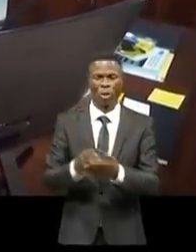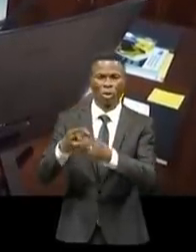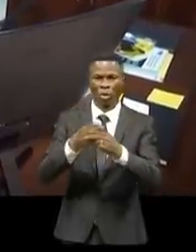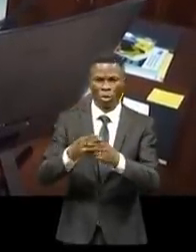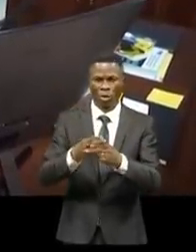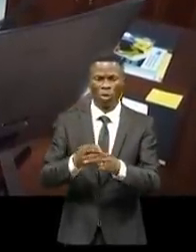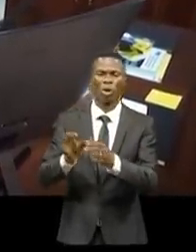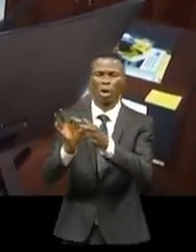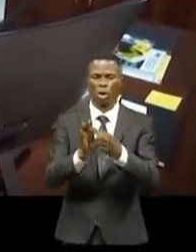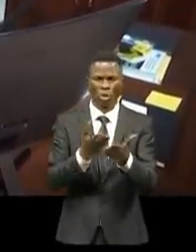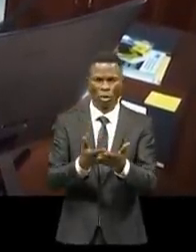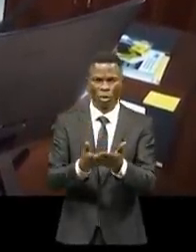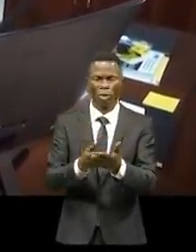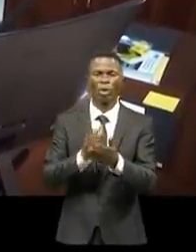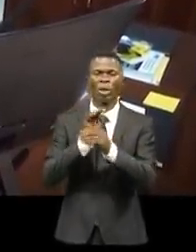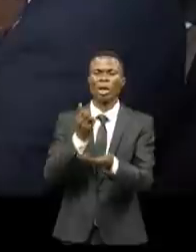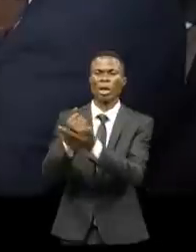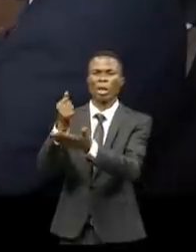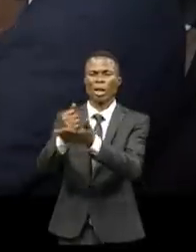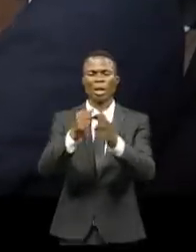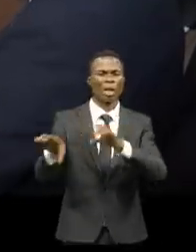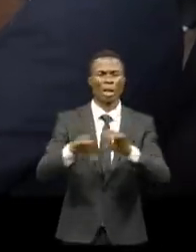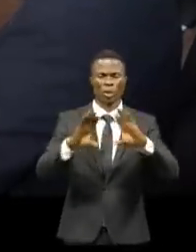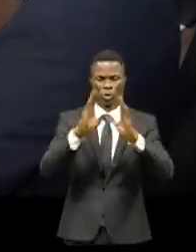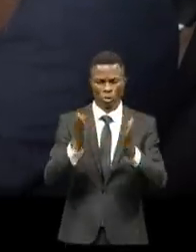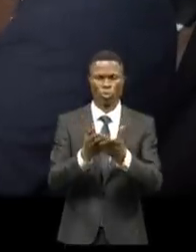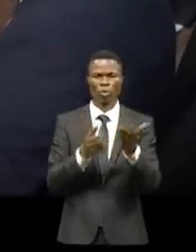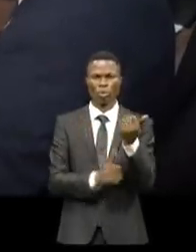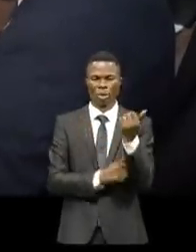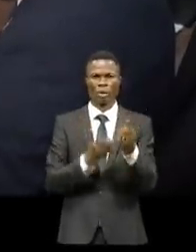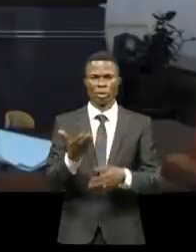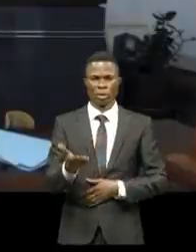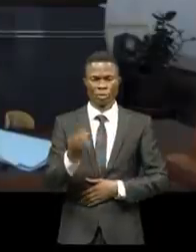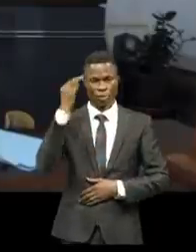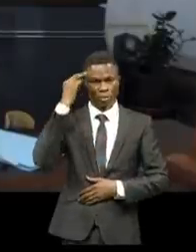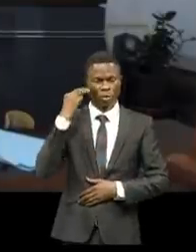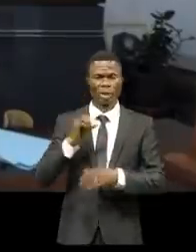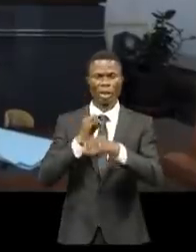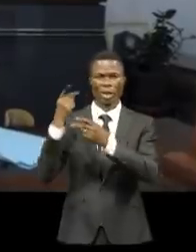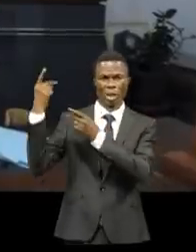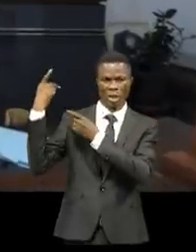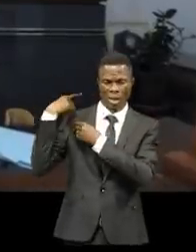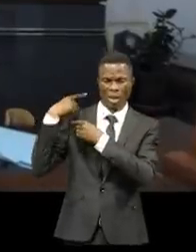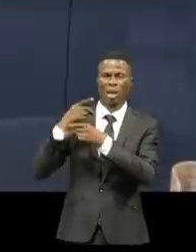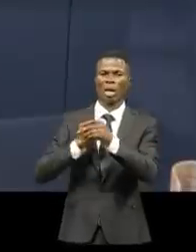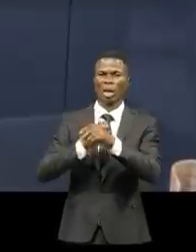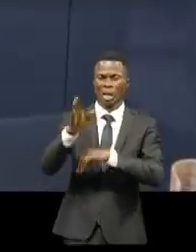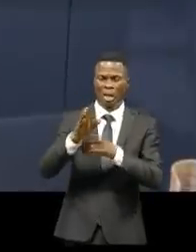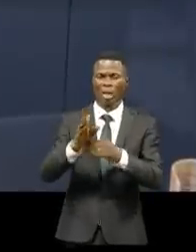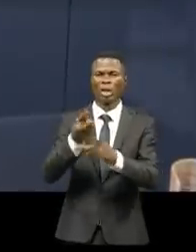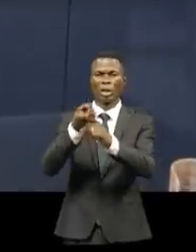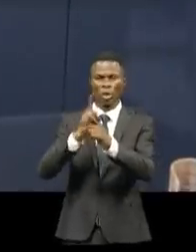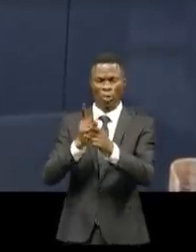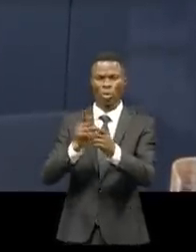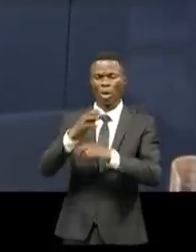la coordination des interventions et des actions humanitaires. La ministre déléguée a indiqué que les ressources de